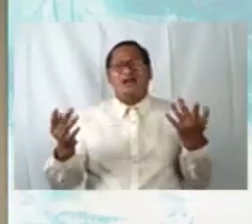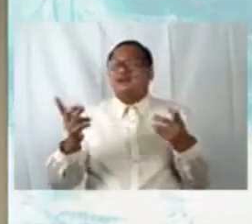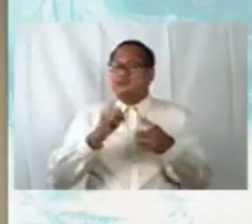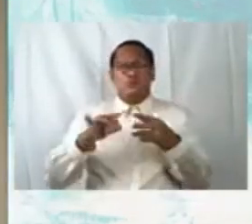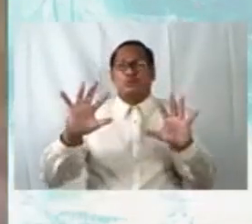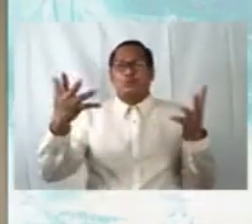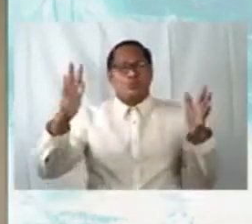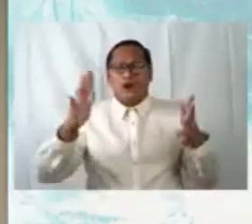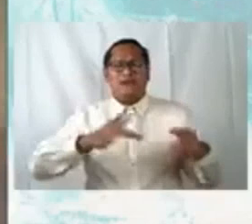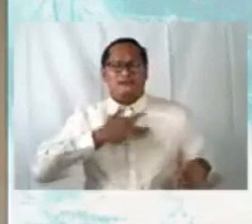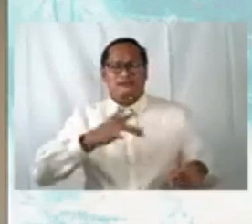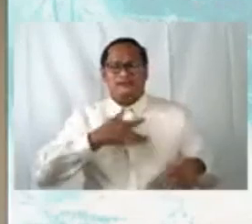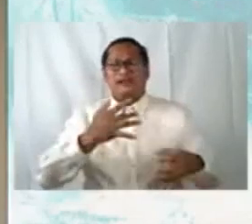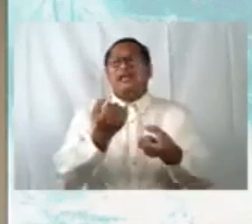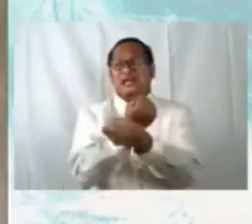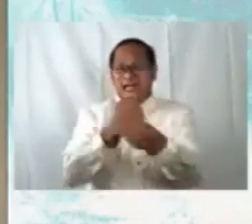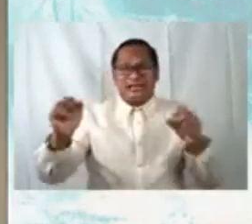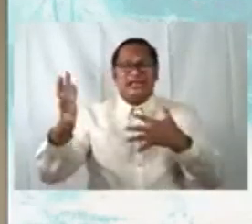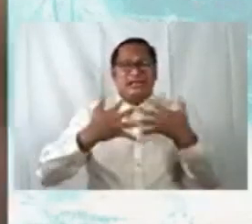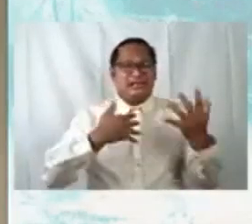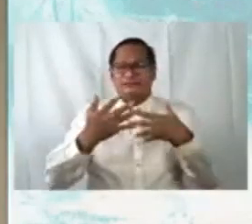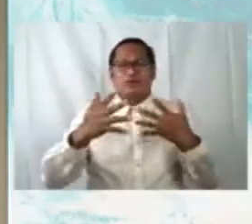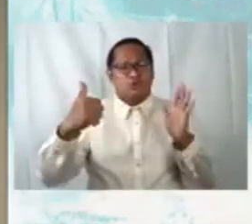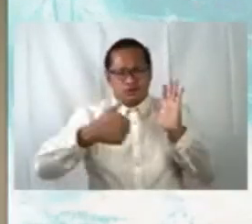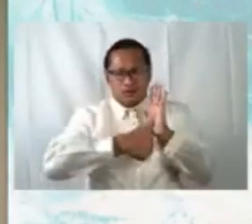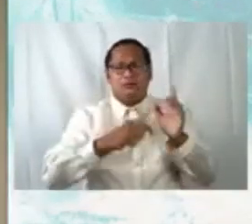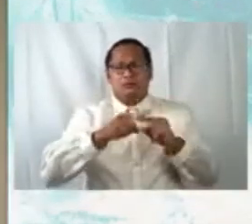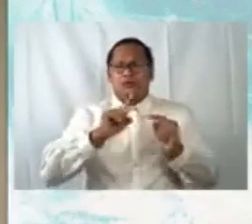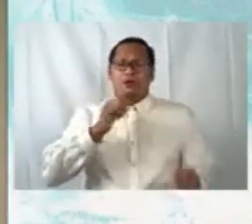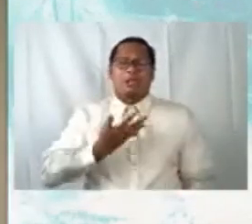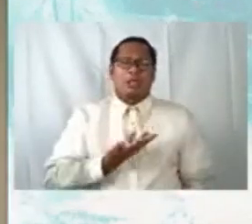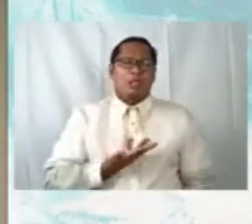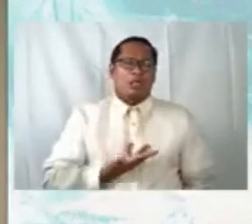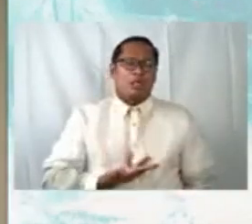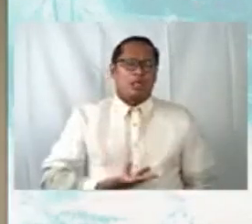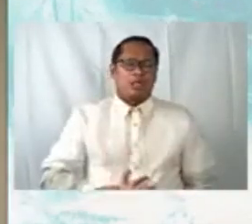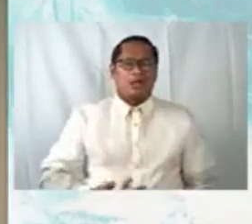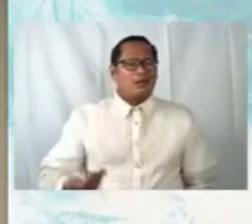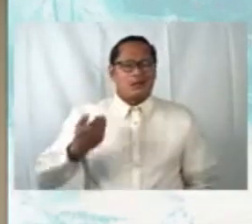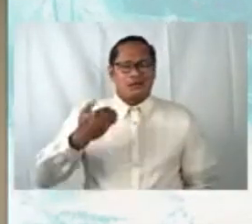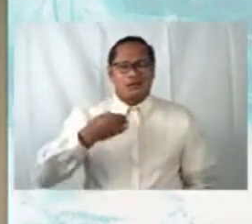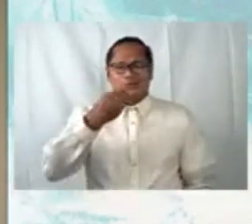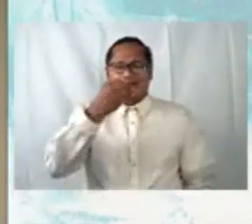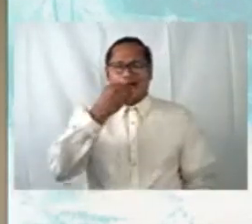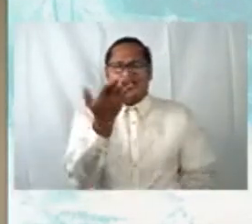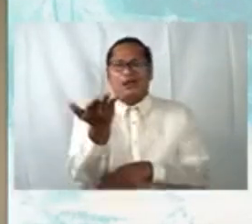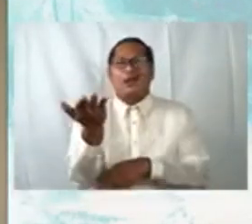yung kalayaan mo kahit nakakaboto ka pa, kung gutom ka naman at hindi kumakain ng 3 beses sa isang araw.